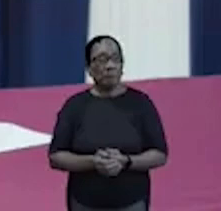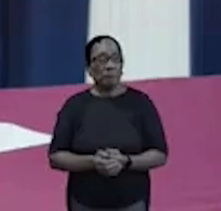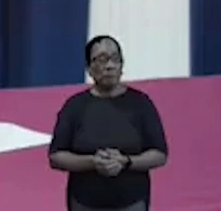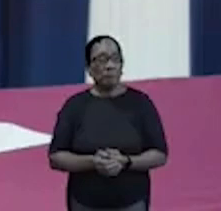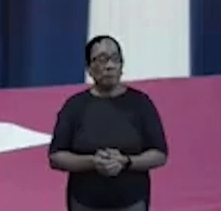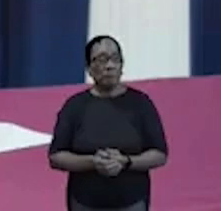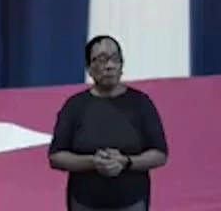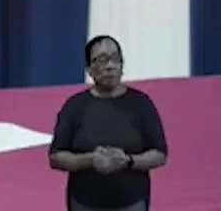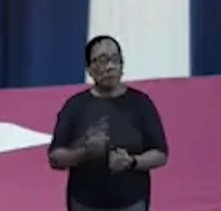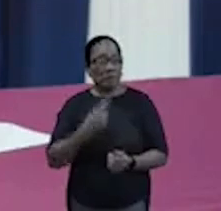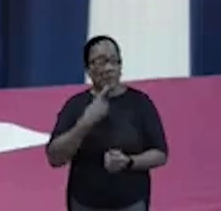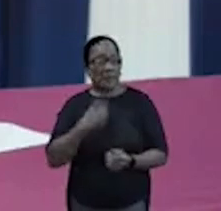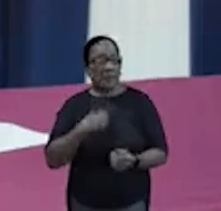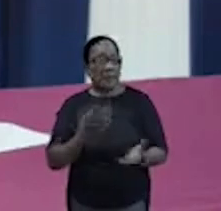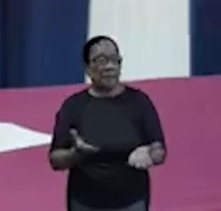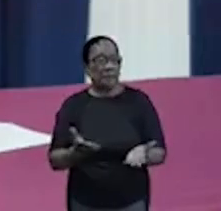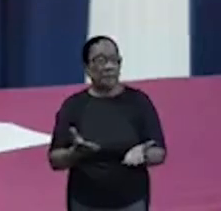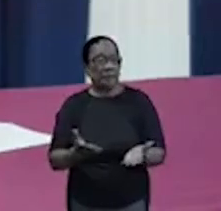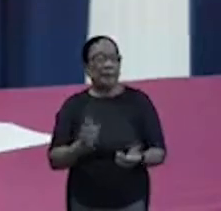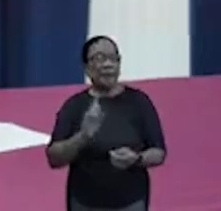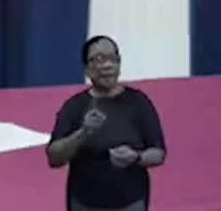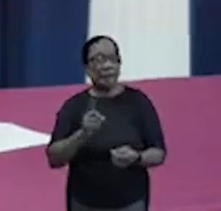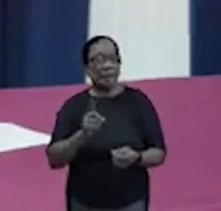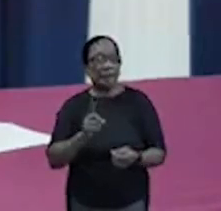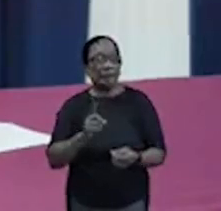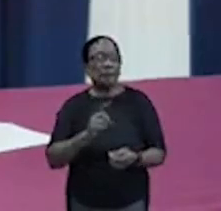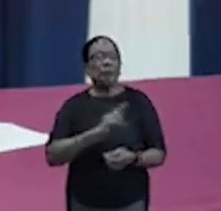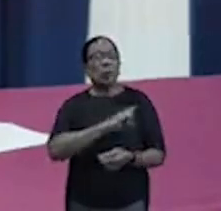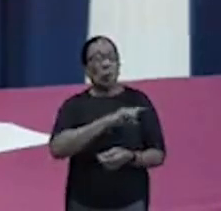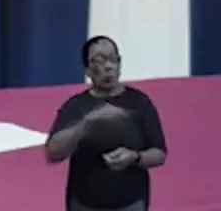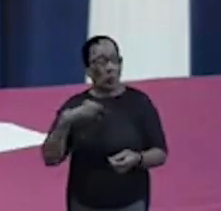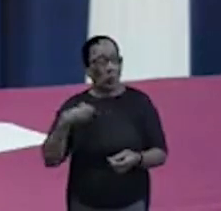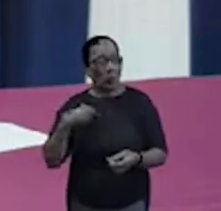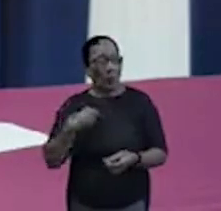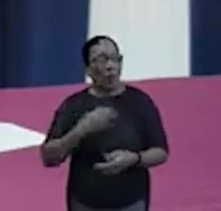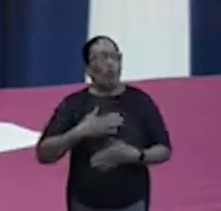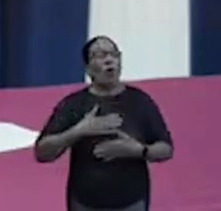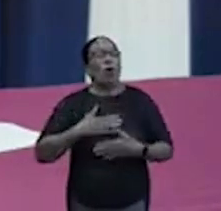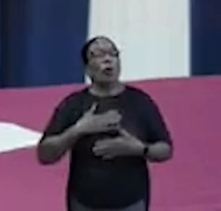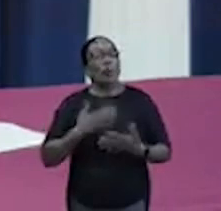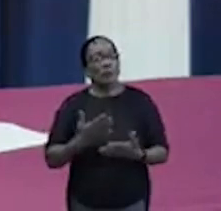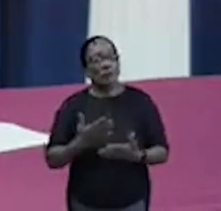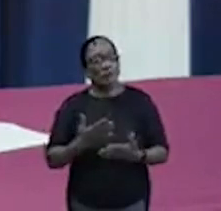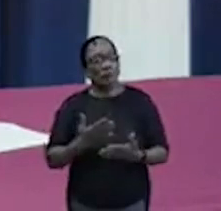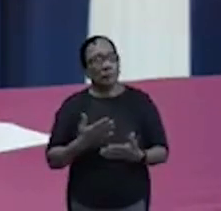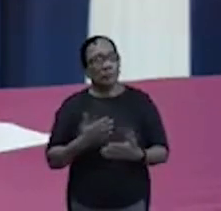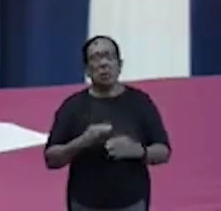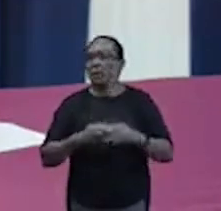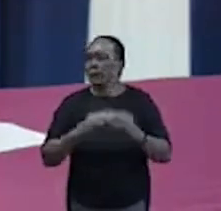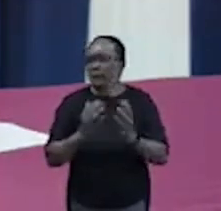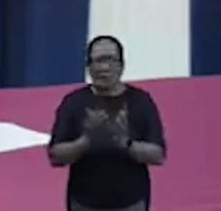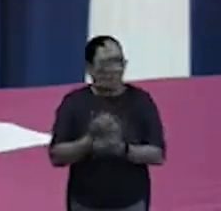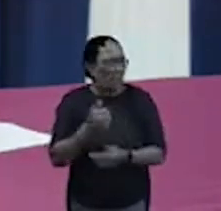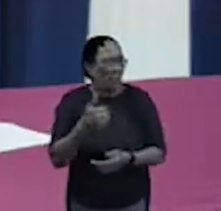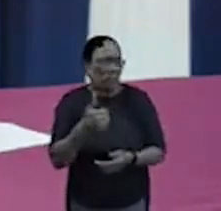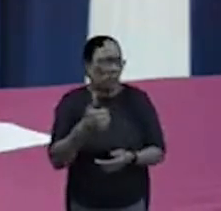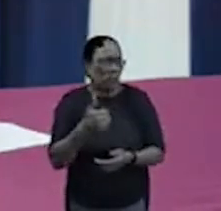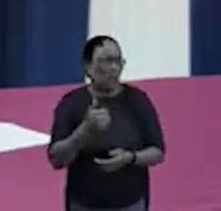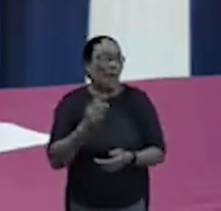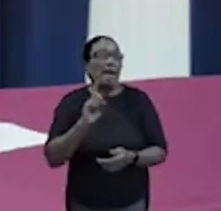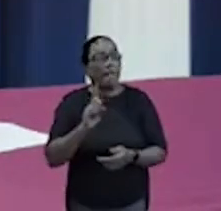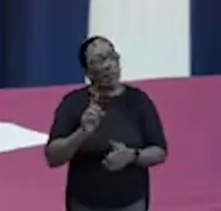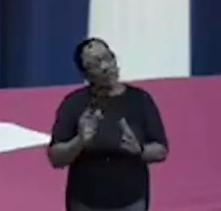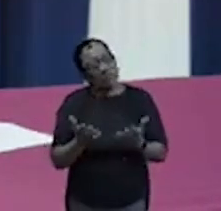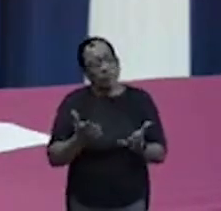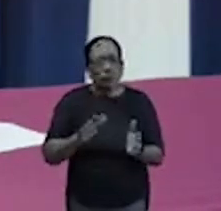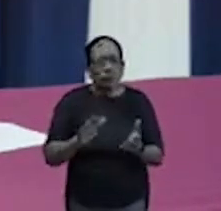Ik stel gewoon vast dat wij gelukkig, het is nog niet helemaal goed, maar